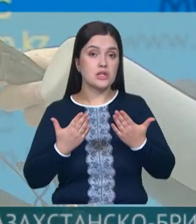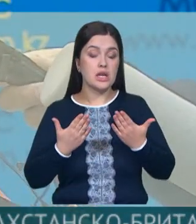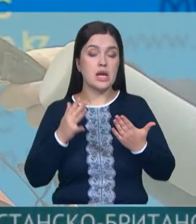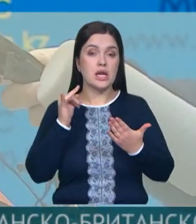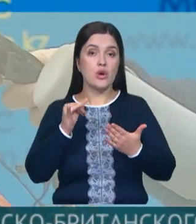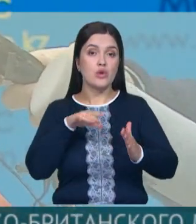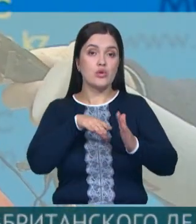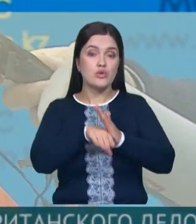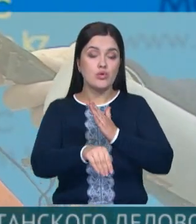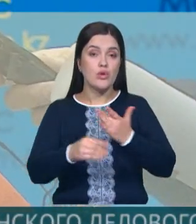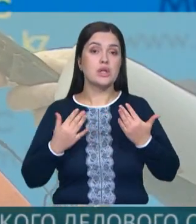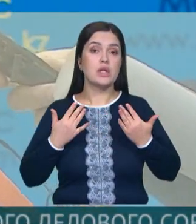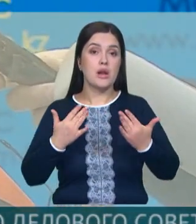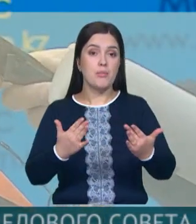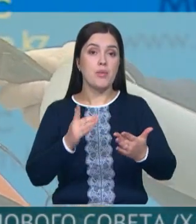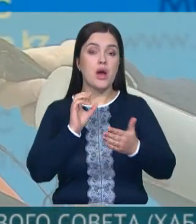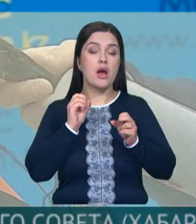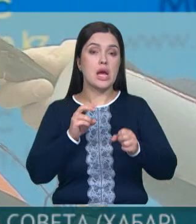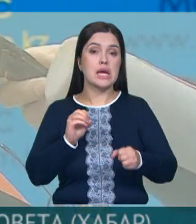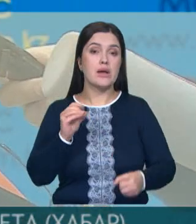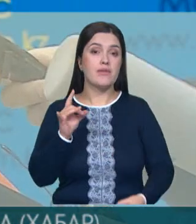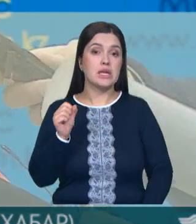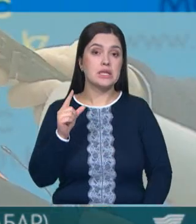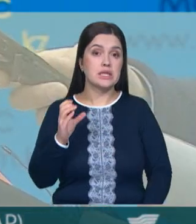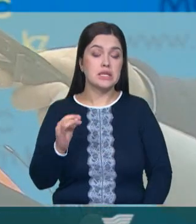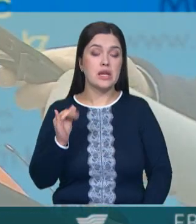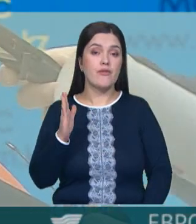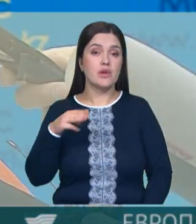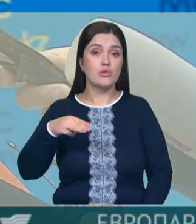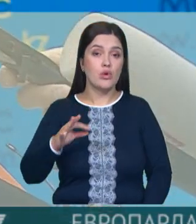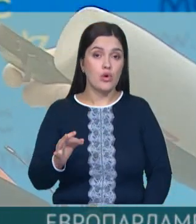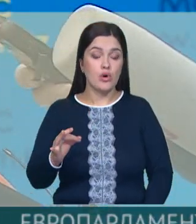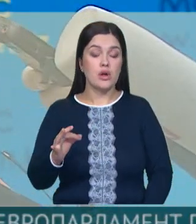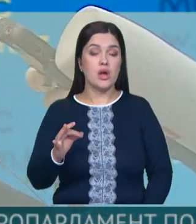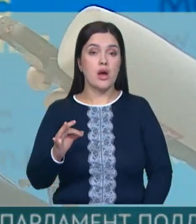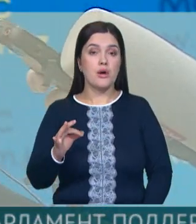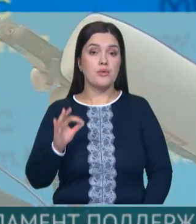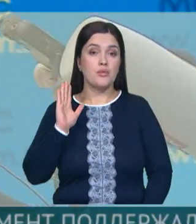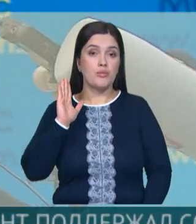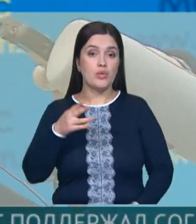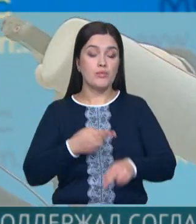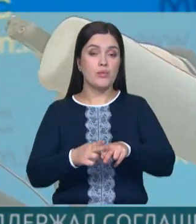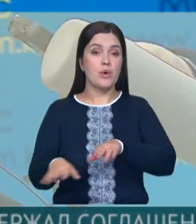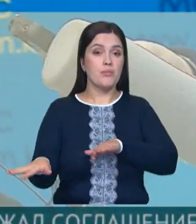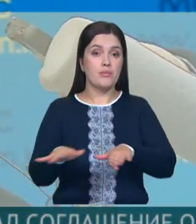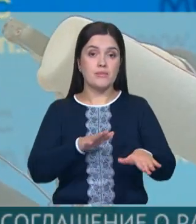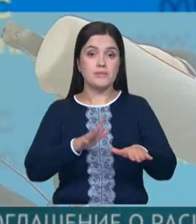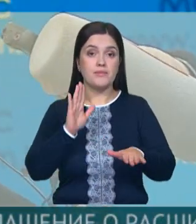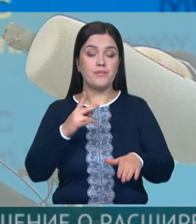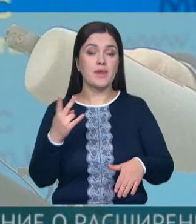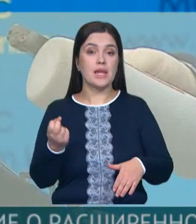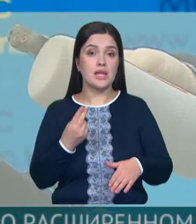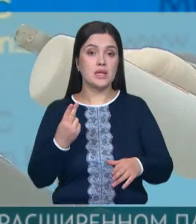учетом требований как Евразэс, так и ВТО. То есть будет процедура разработки